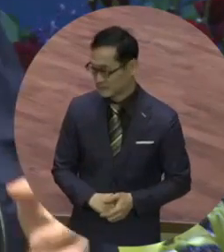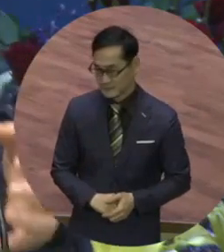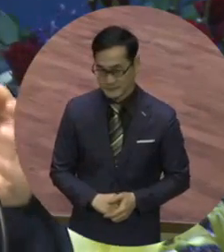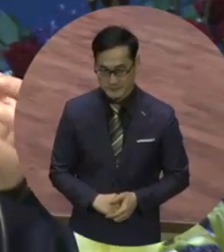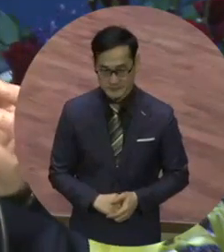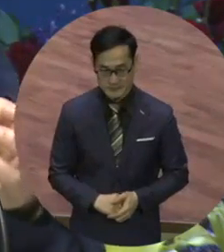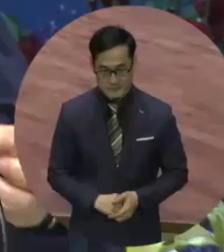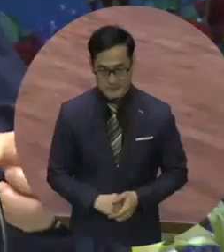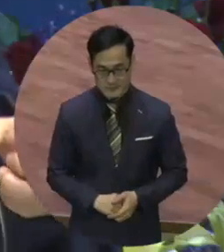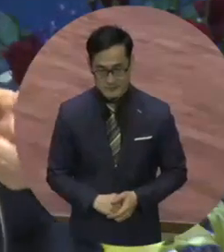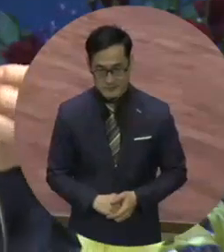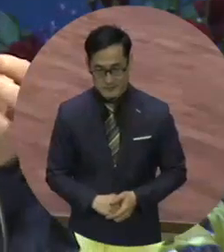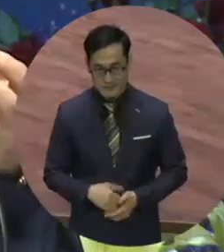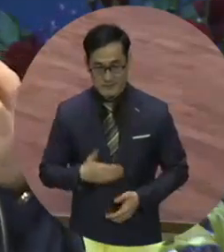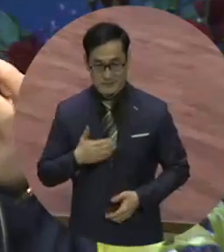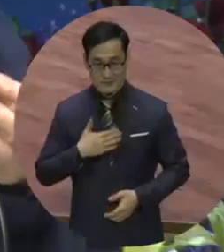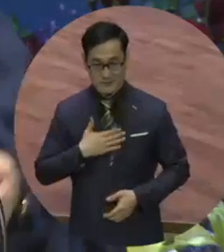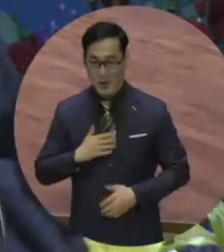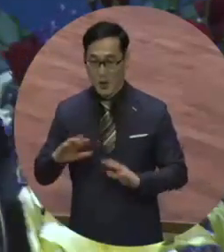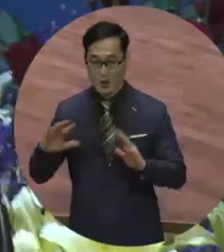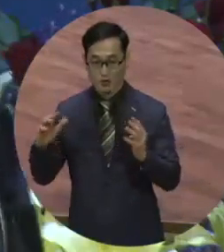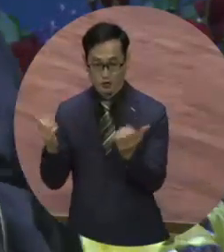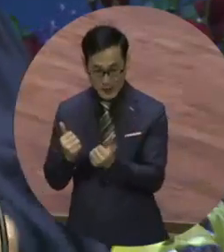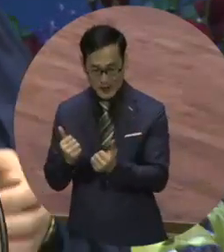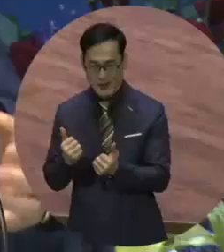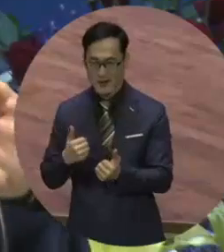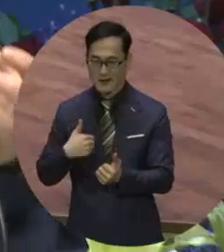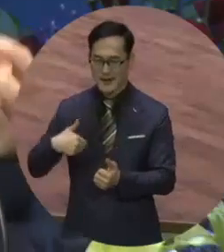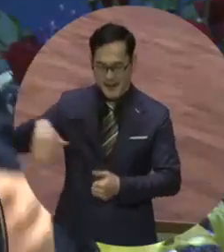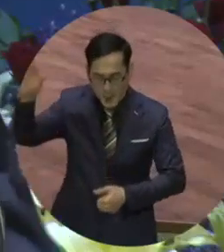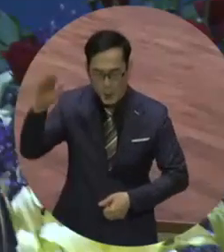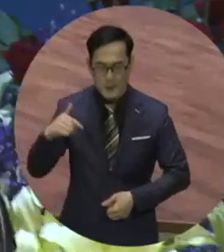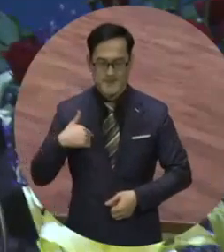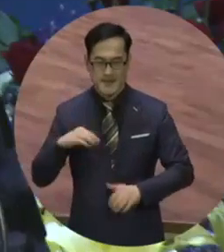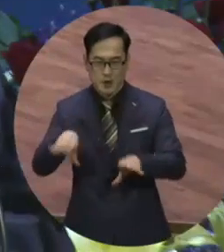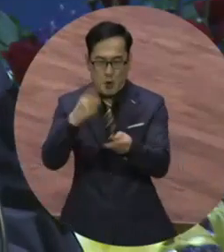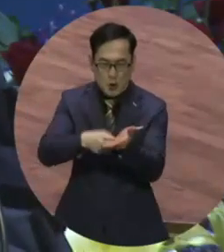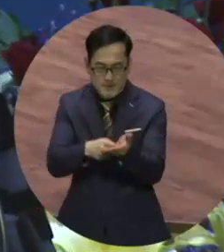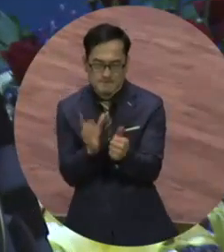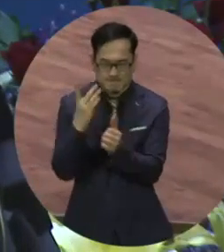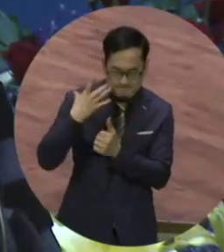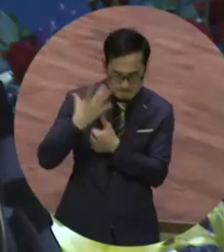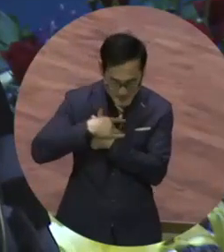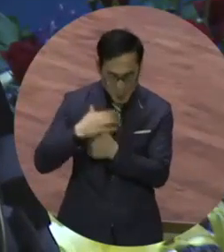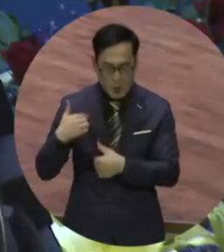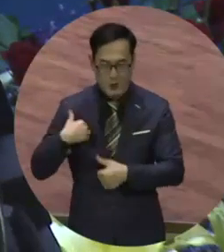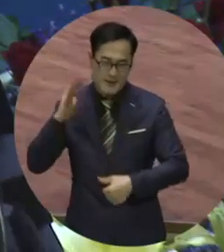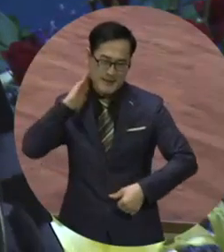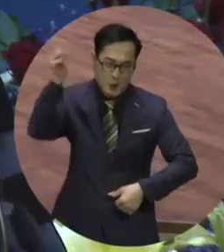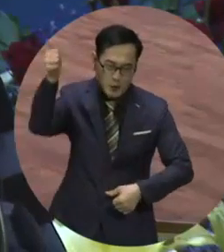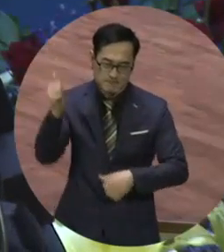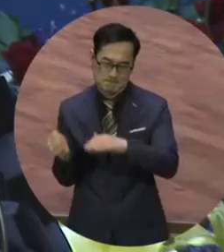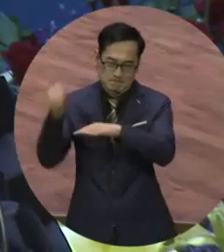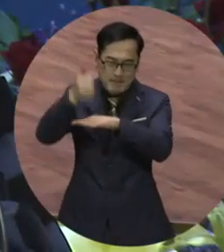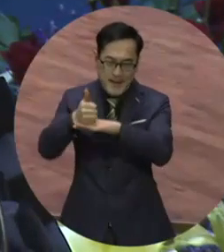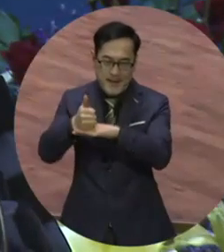내가 국회의원을 하고 내가 국무총리하고 내가 대통령에서 이 나라를 좌지우지합니까?